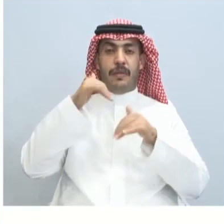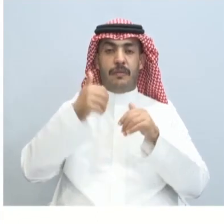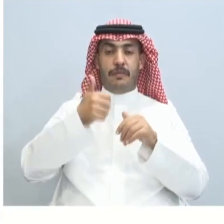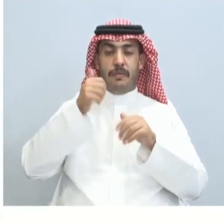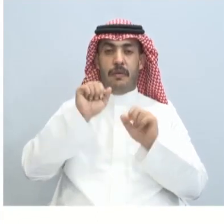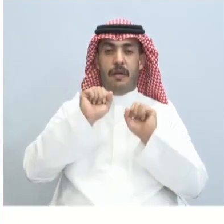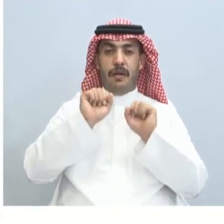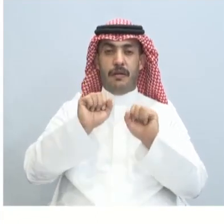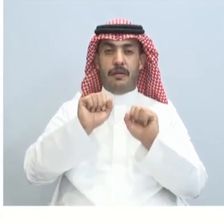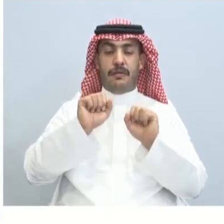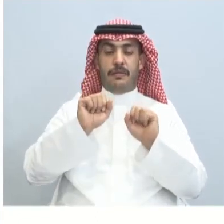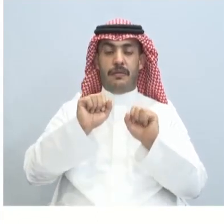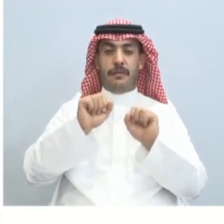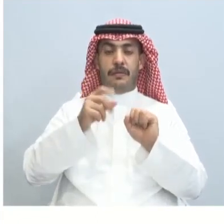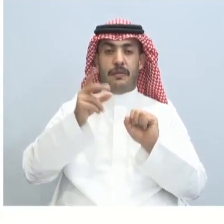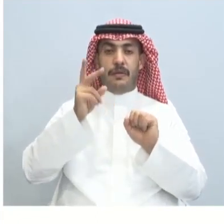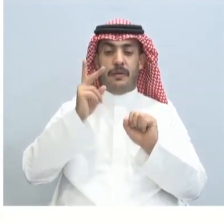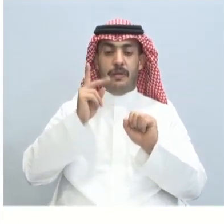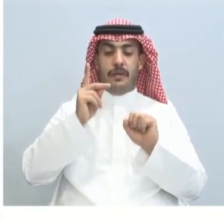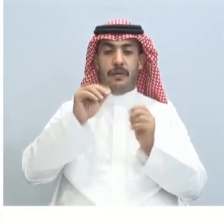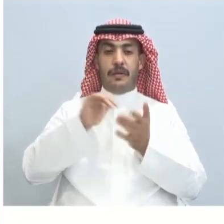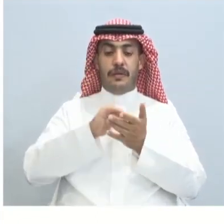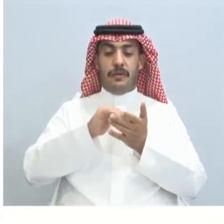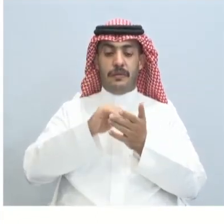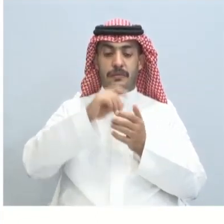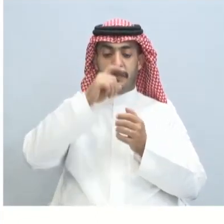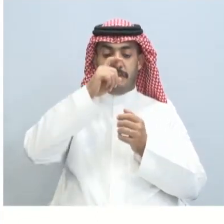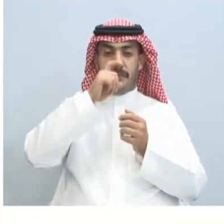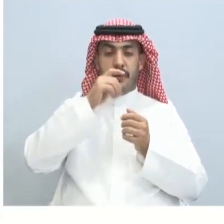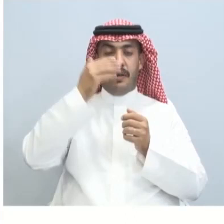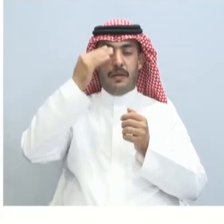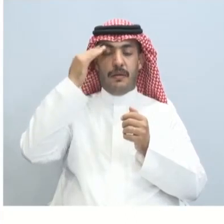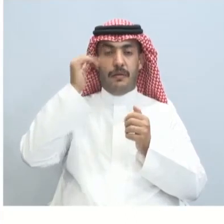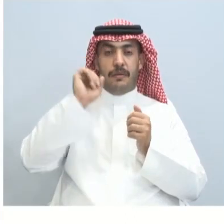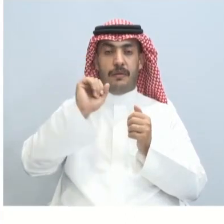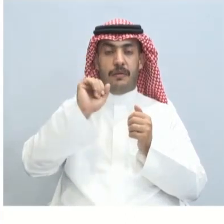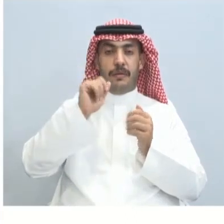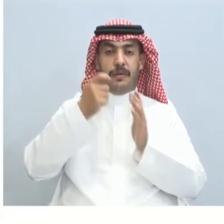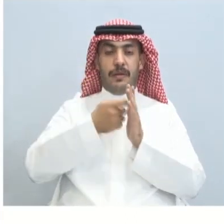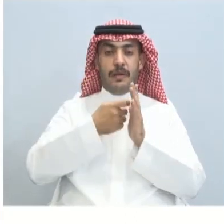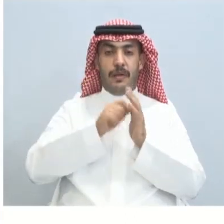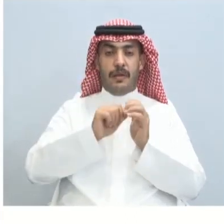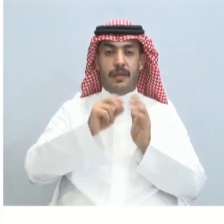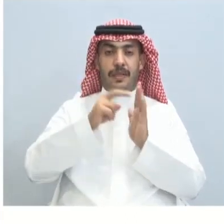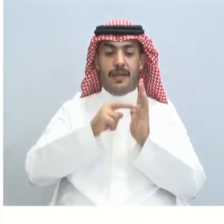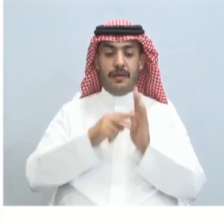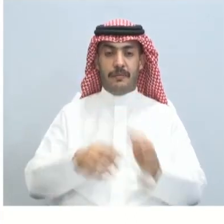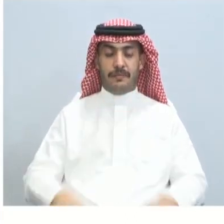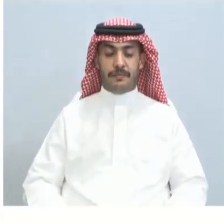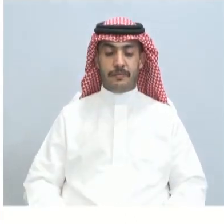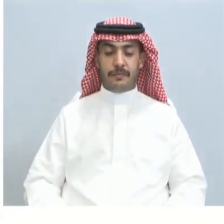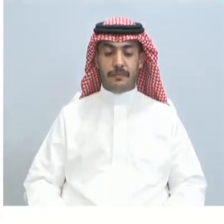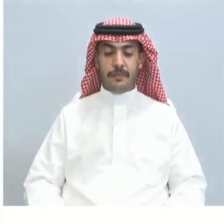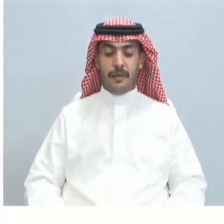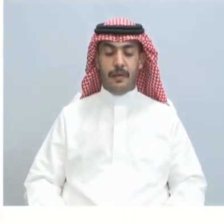وليس متخصص وبالتاكيد السكرتير لابد ان يكون لديه خبره في كتابه التقارير او كتابه